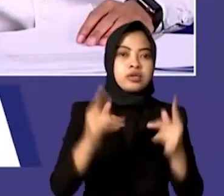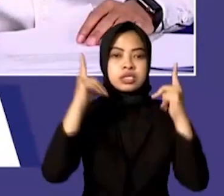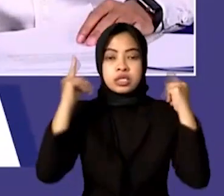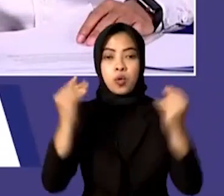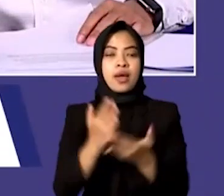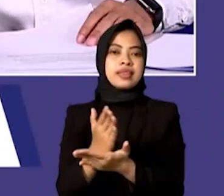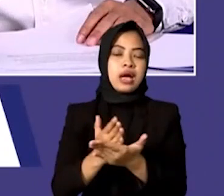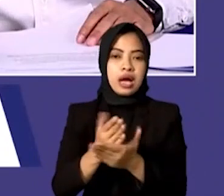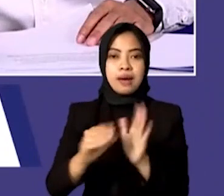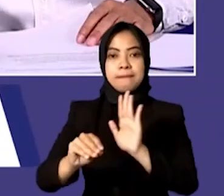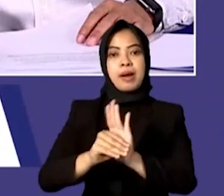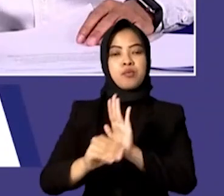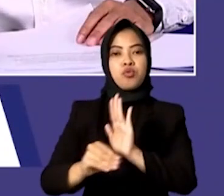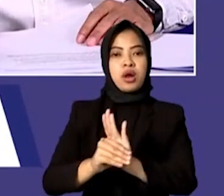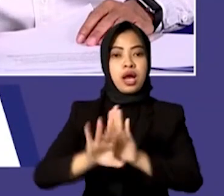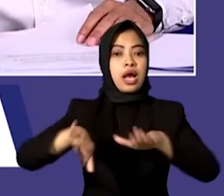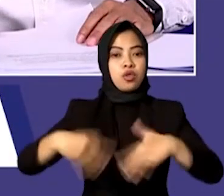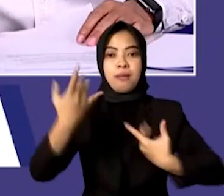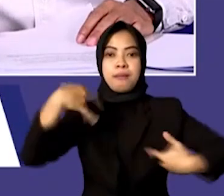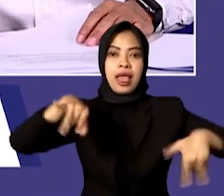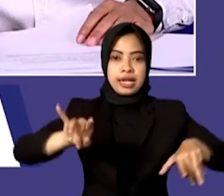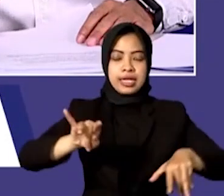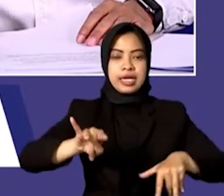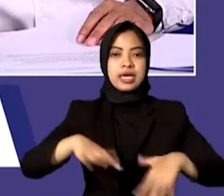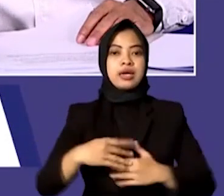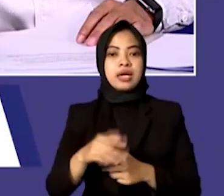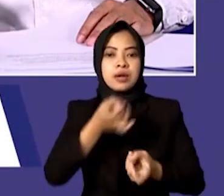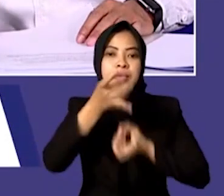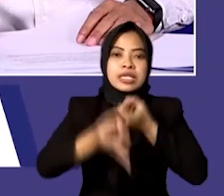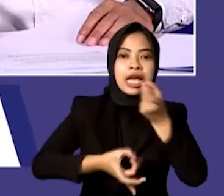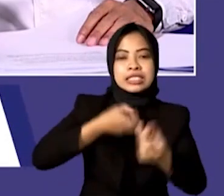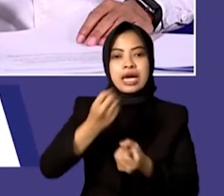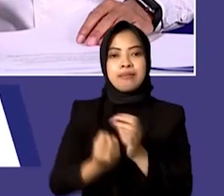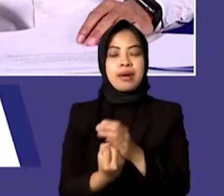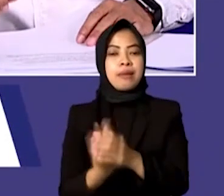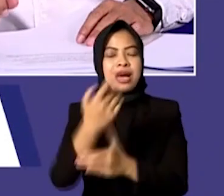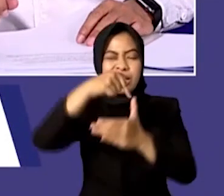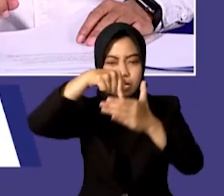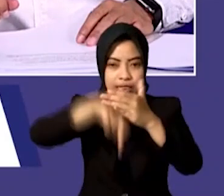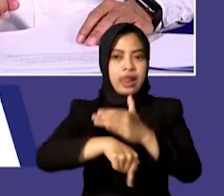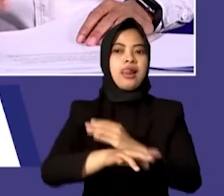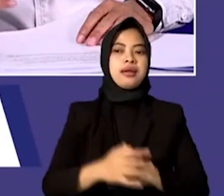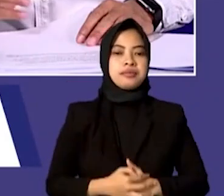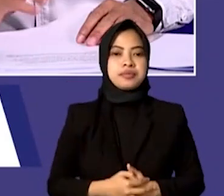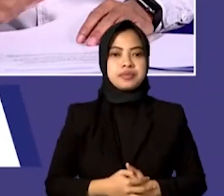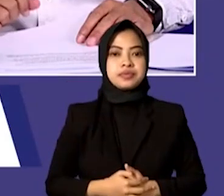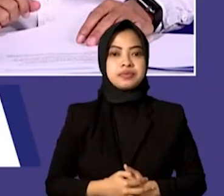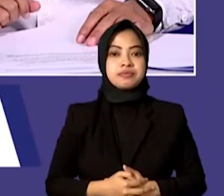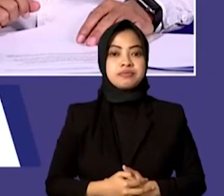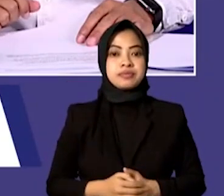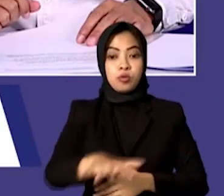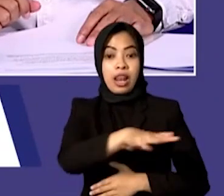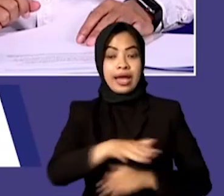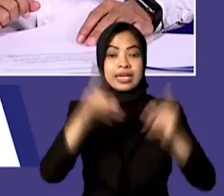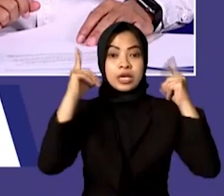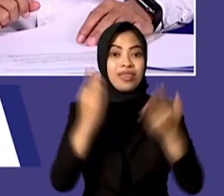Jawa Tengah Papua dan Bali yang akan kami jelaskan perkembangannya secara lebih detail Hai di Jawa